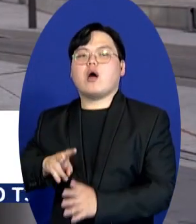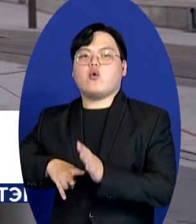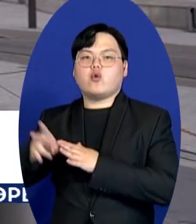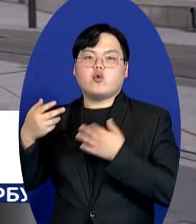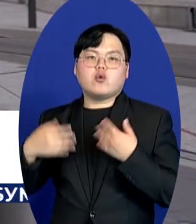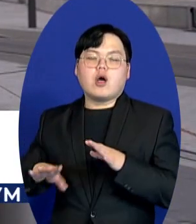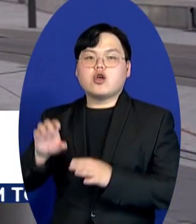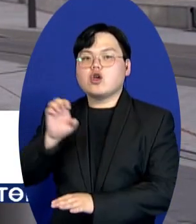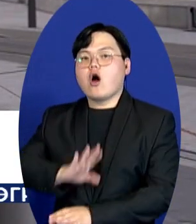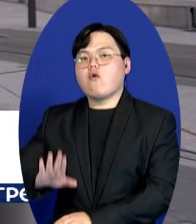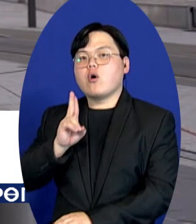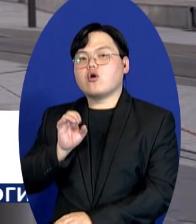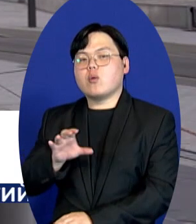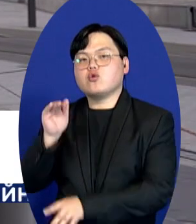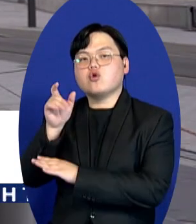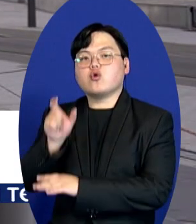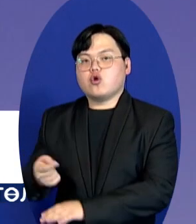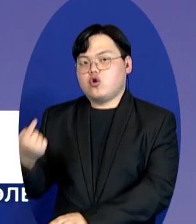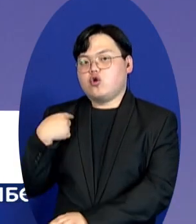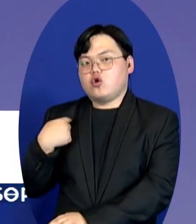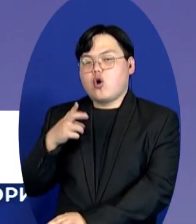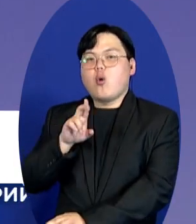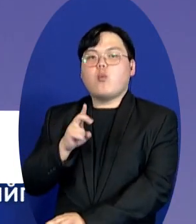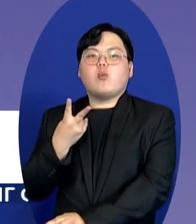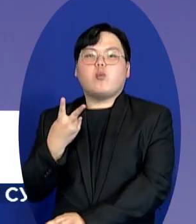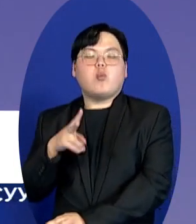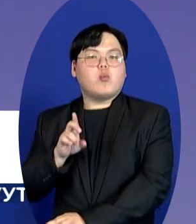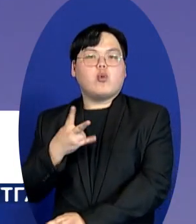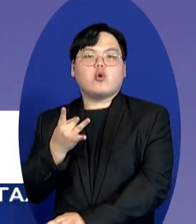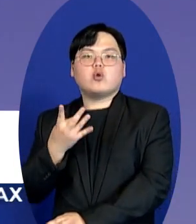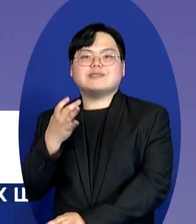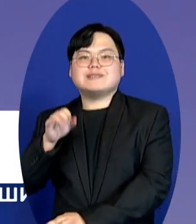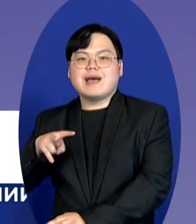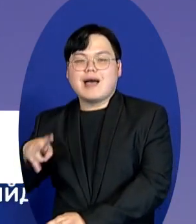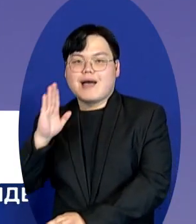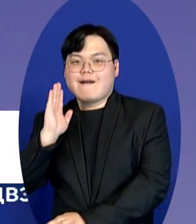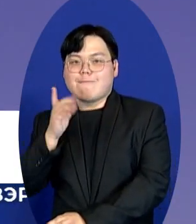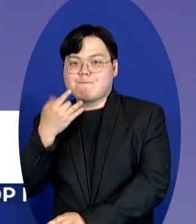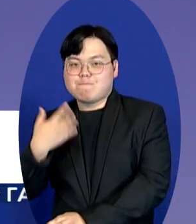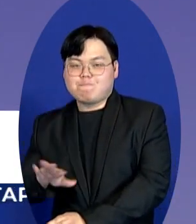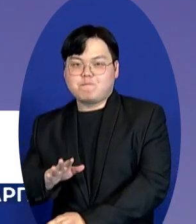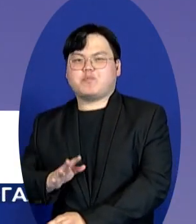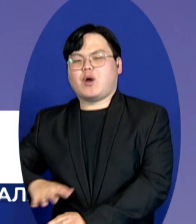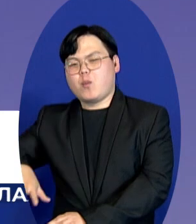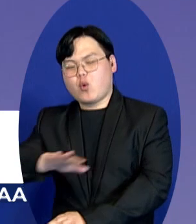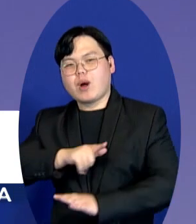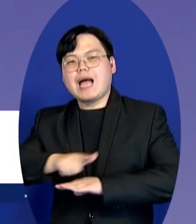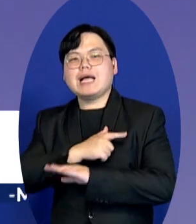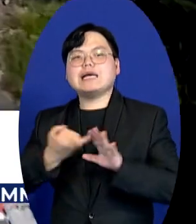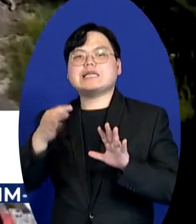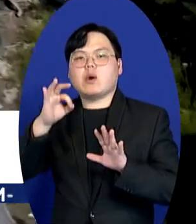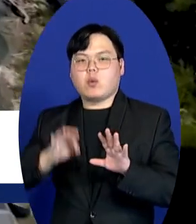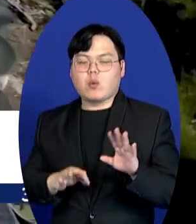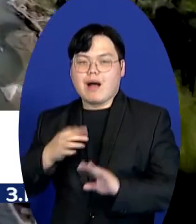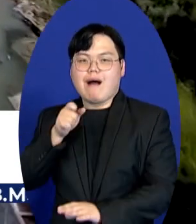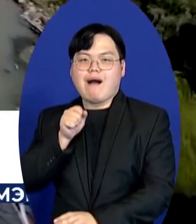Европын комиссийн төлөөлөгч Йонас Барке өчтөр Брюссель төвлөлийнхэн дэнд талаар мэдээлэл хийх үедээ Европ төвийн нийт газар нутгийн 60 гаруй хувьд нь